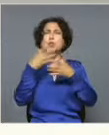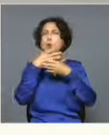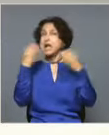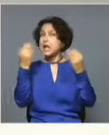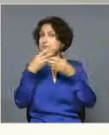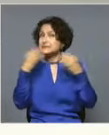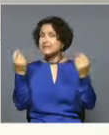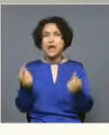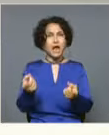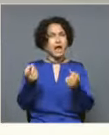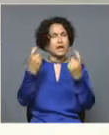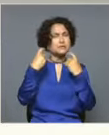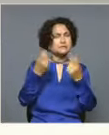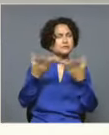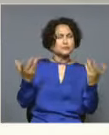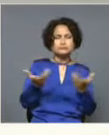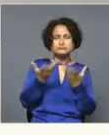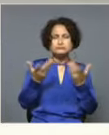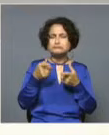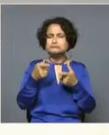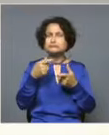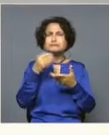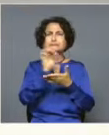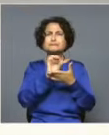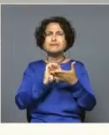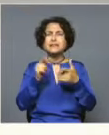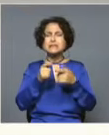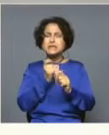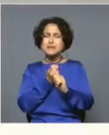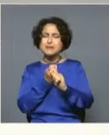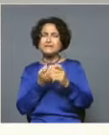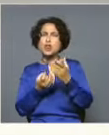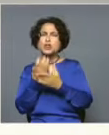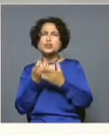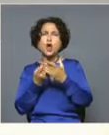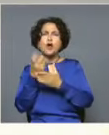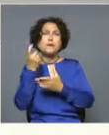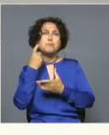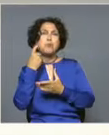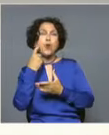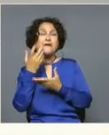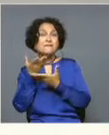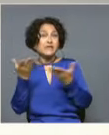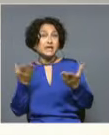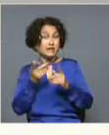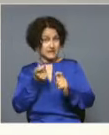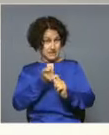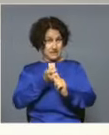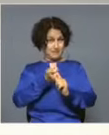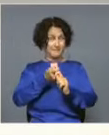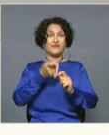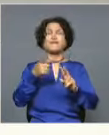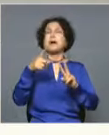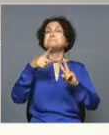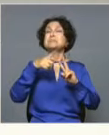в гръцки език са донесли до необходимостта да се създадат нови букви, те са създадени в